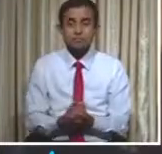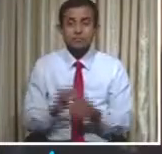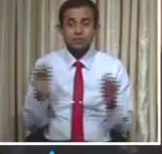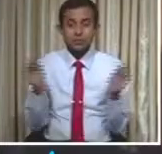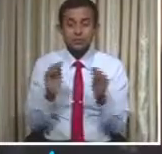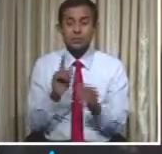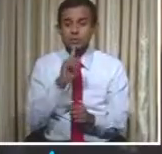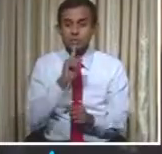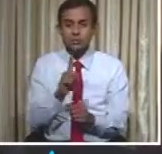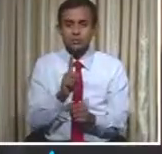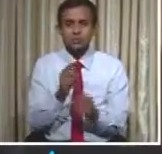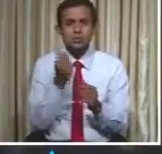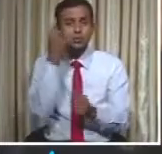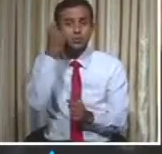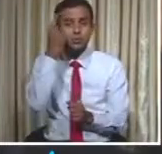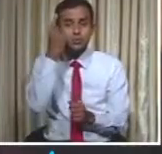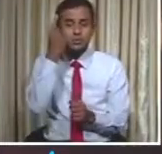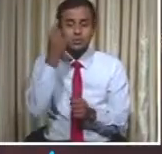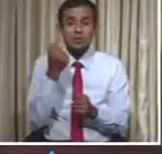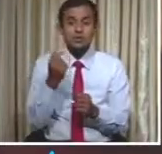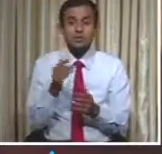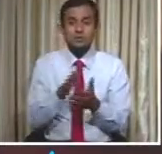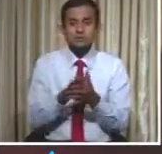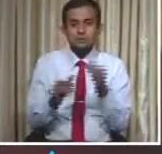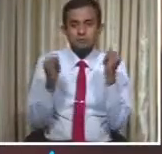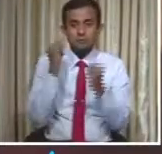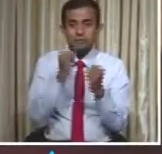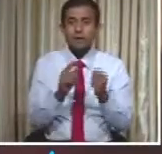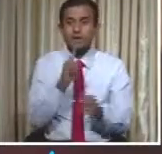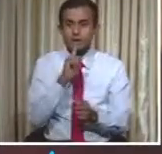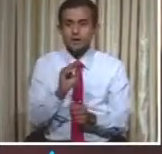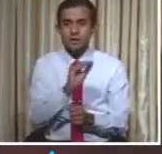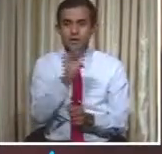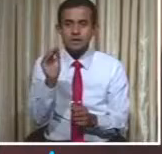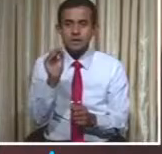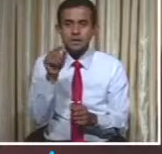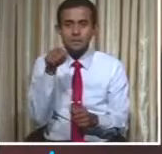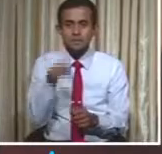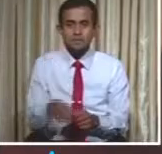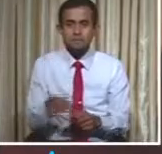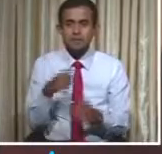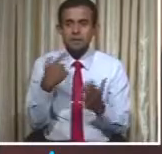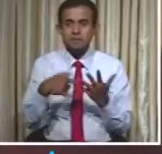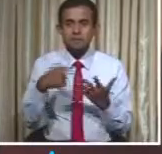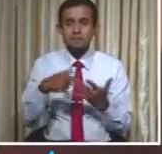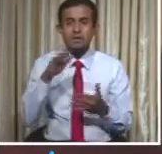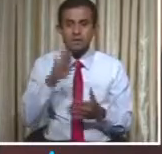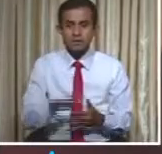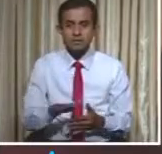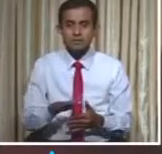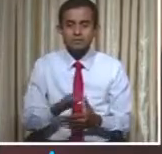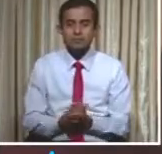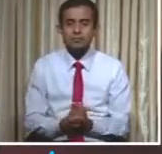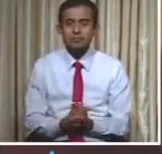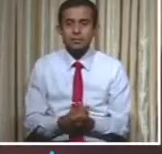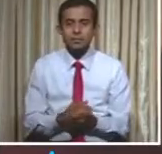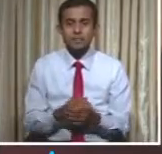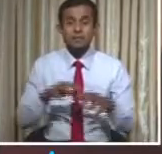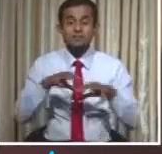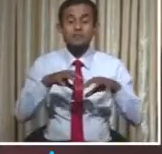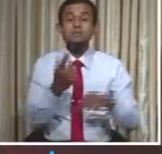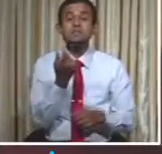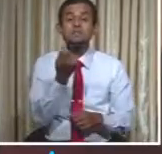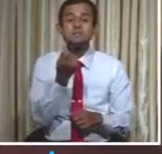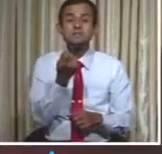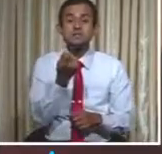තුල යම් යම් යෝජනා සහ ඵලදායි විවේචන මම ඉදිරිපත් කරන්නේ මෙන්න මේ කාරණා නිසා මොකද එකක් වෙන් වෙලා තියෙන මුදල්